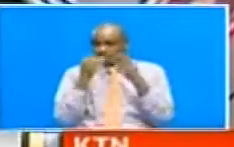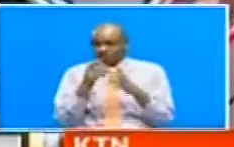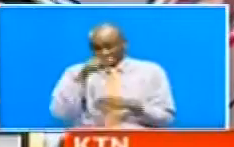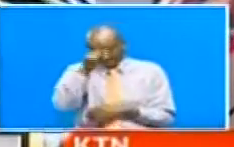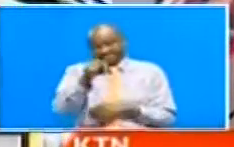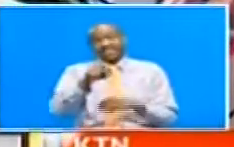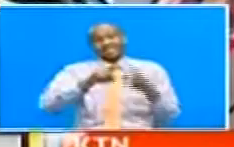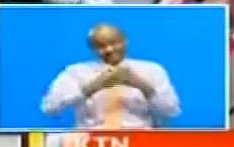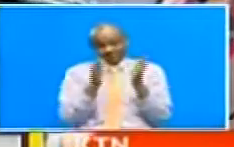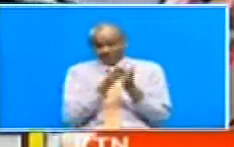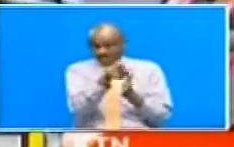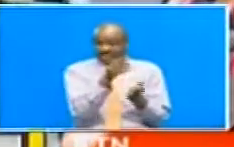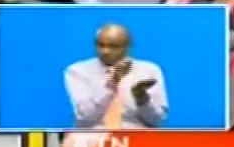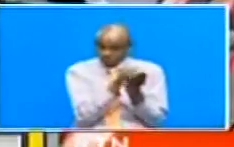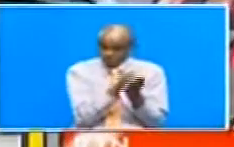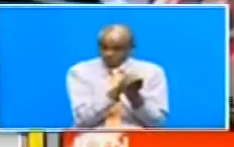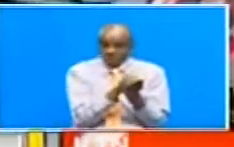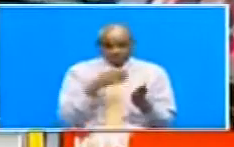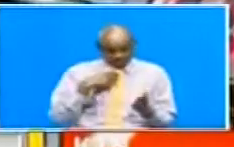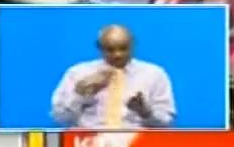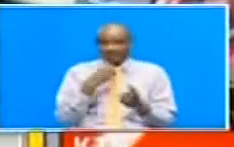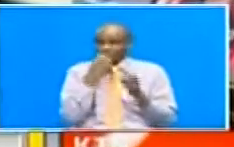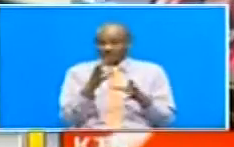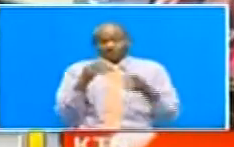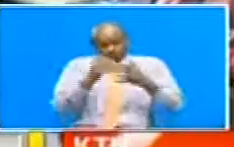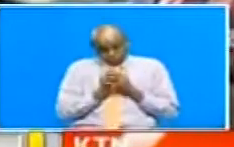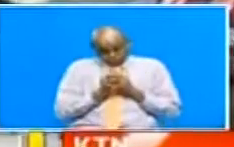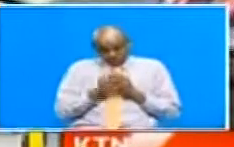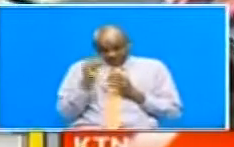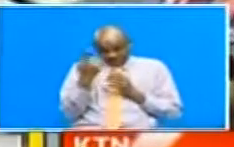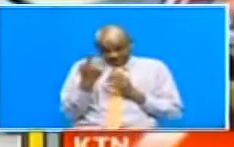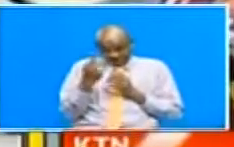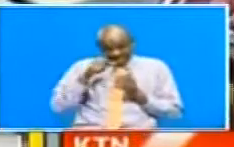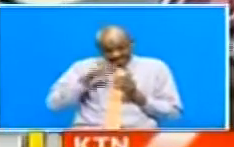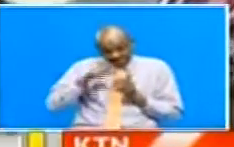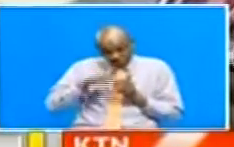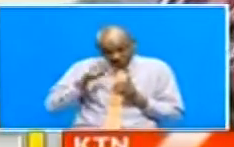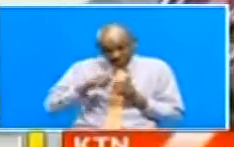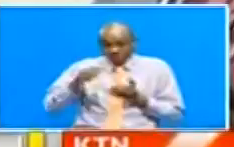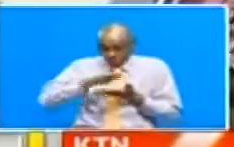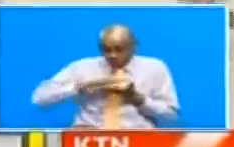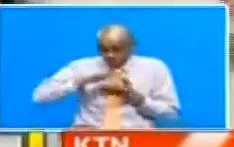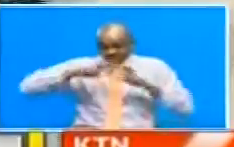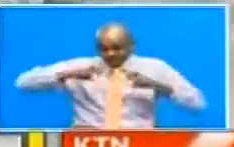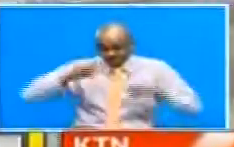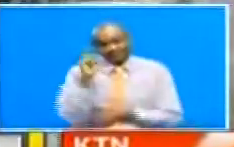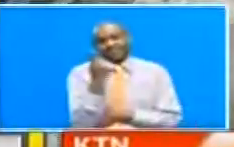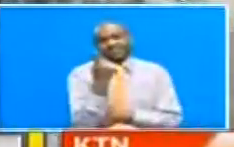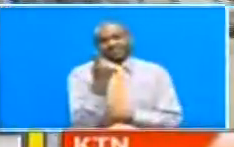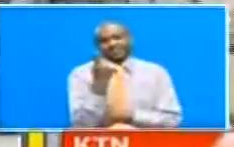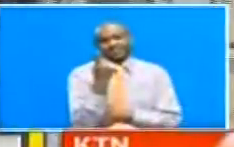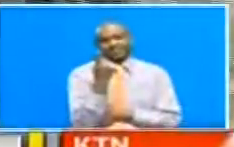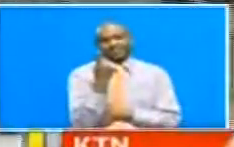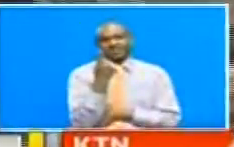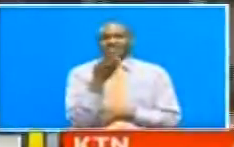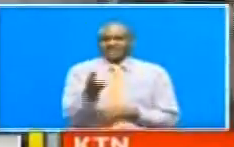fire started from that stall. We are withholding that information as at now. That one will form a basis of investigation. Licha ya